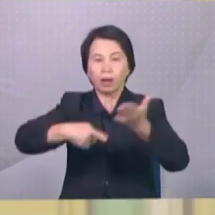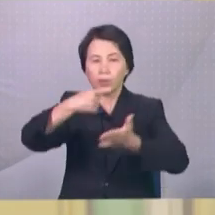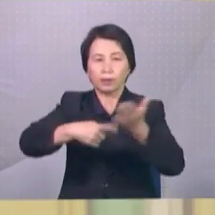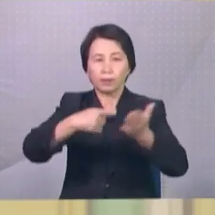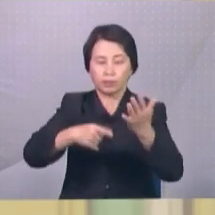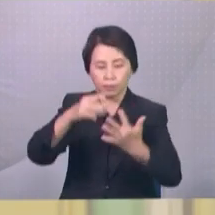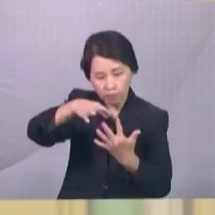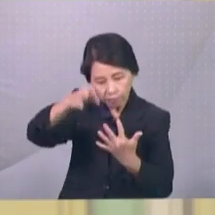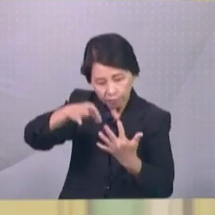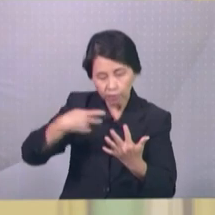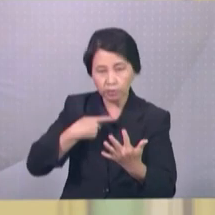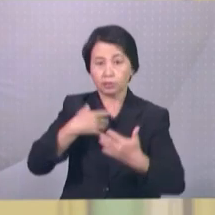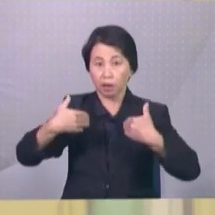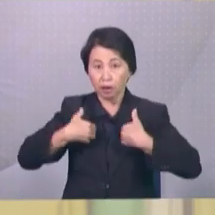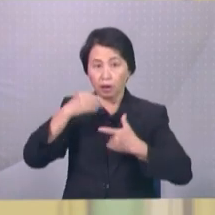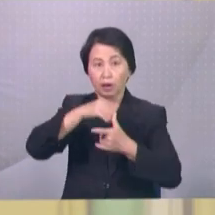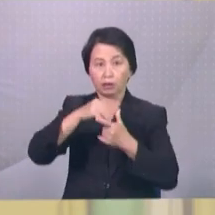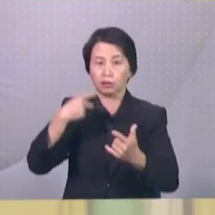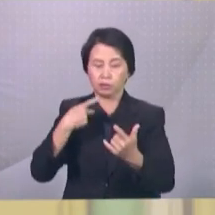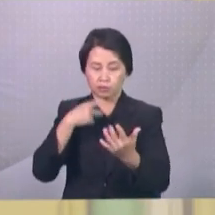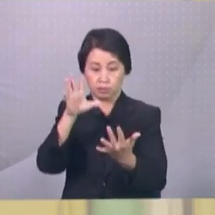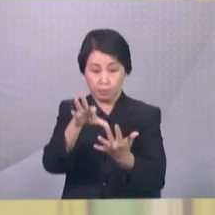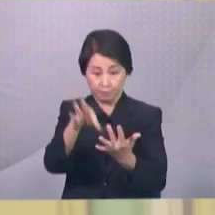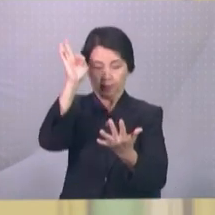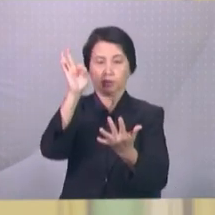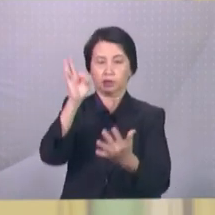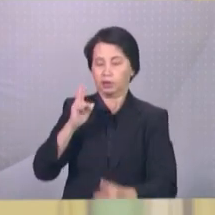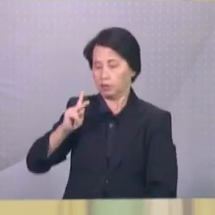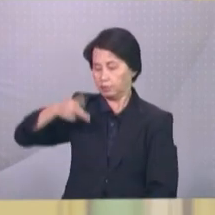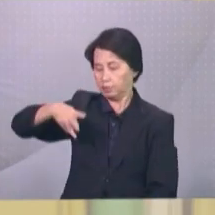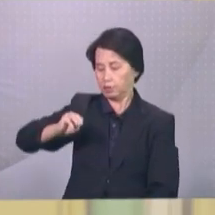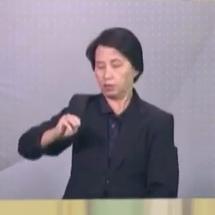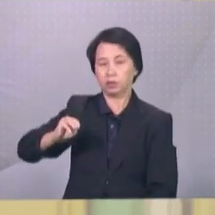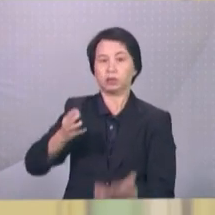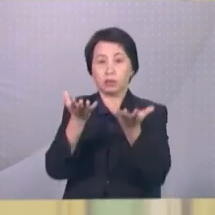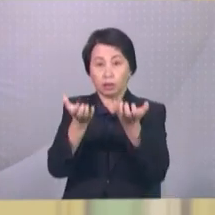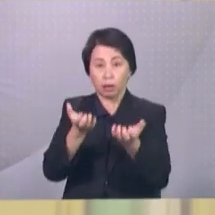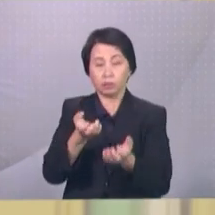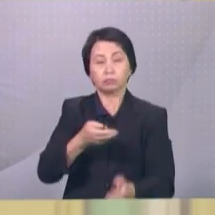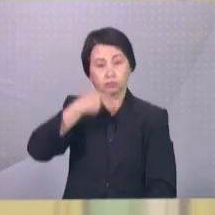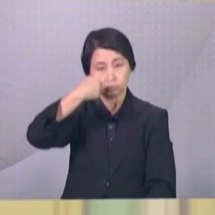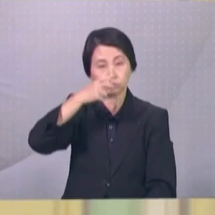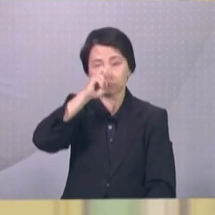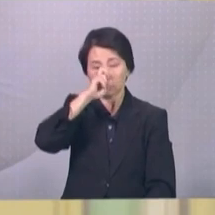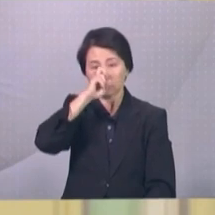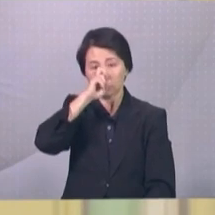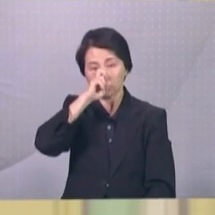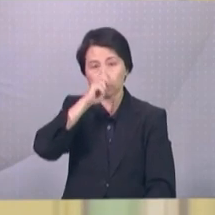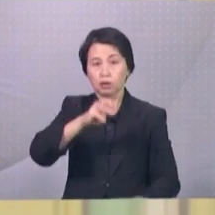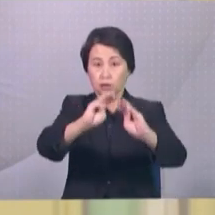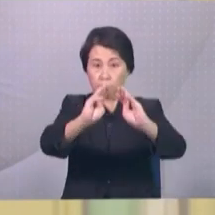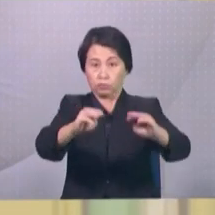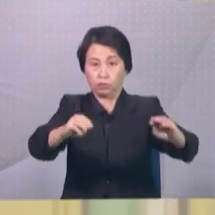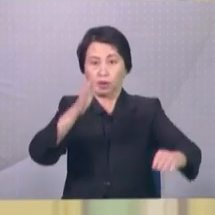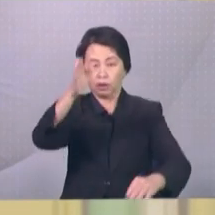yang option yang kita adakan atau kita pilih, KPM, ya, ini KPM ingin menegaskan bahawa